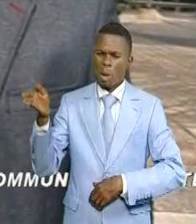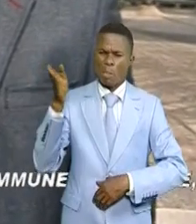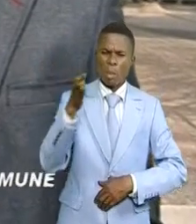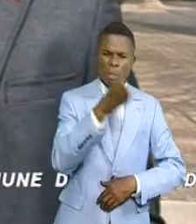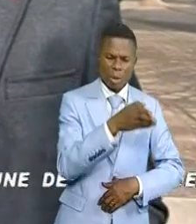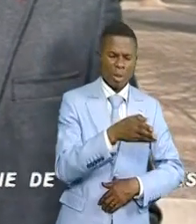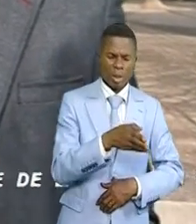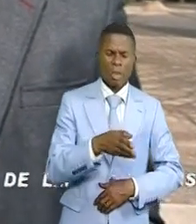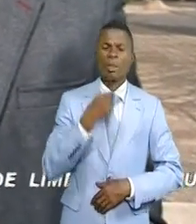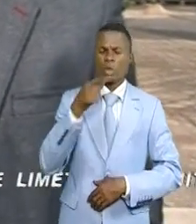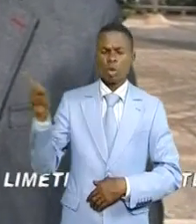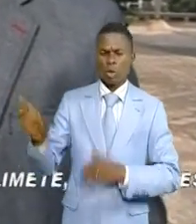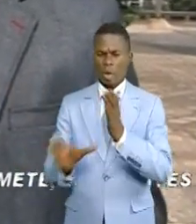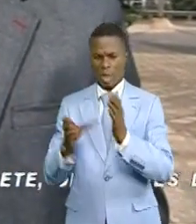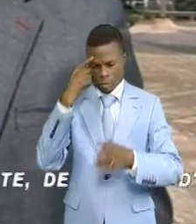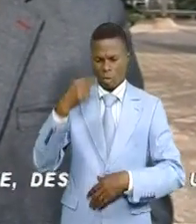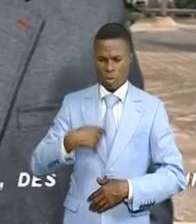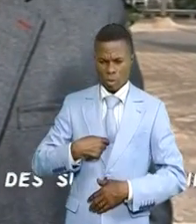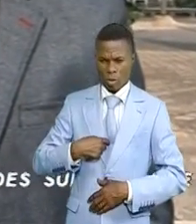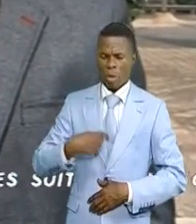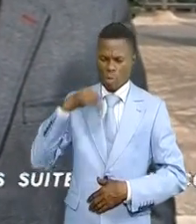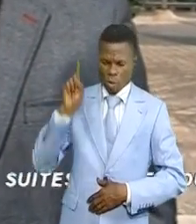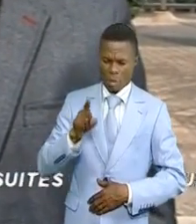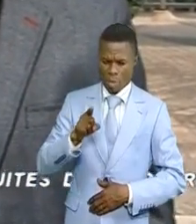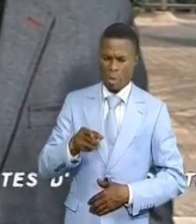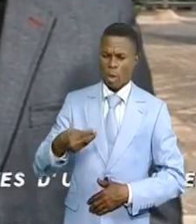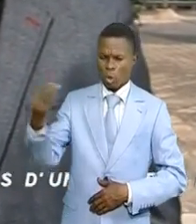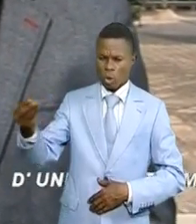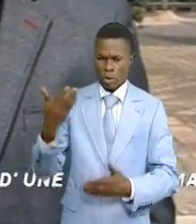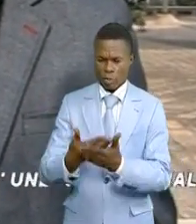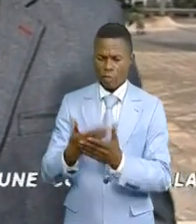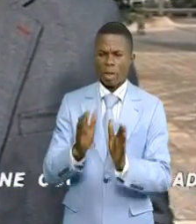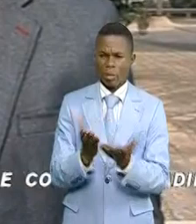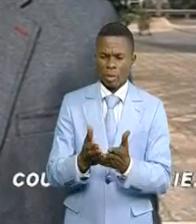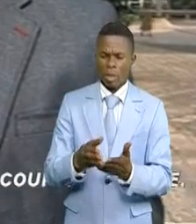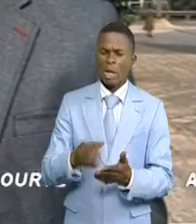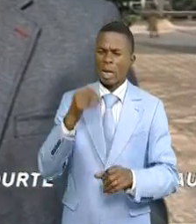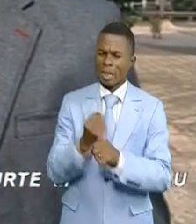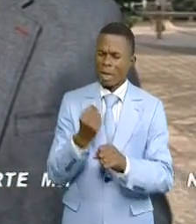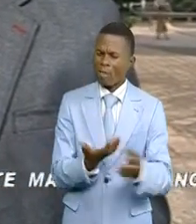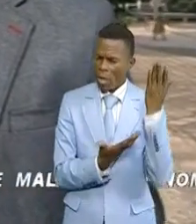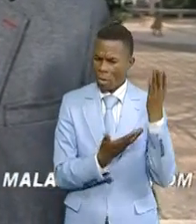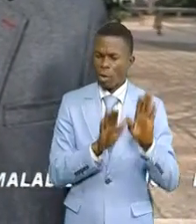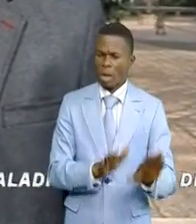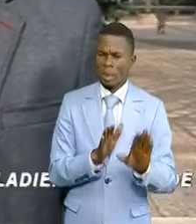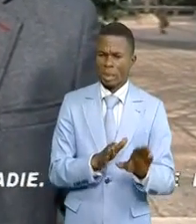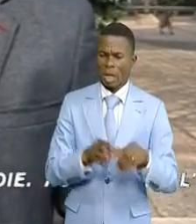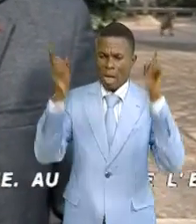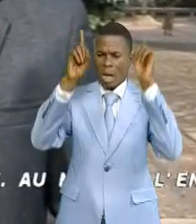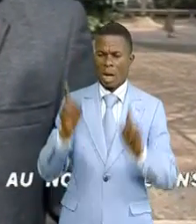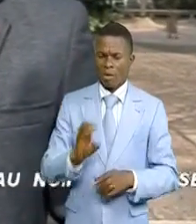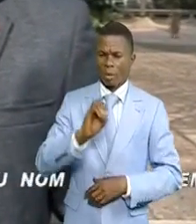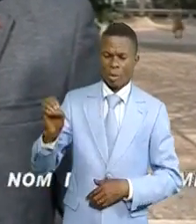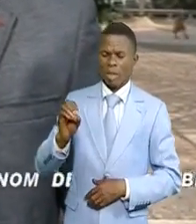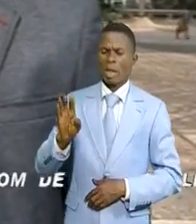dit... C'est mon assistant. Je veux qu'il puisse avoir rapidement un passeport parce qu'il y a une mission de service qui l'attend au niveau